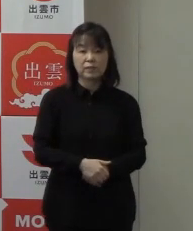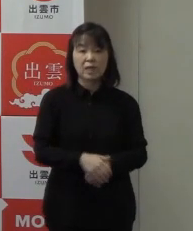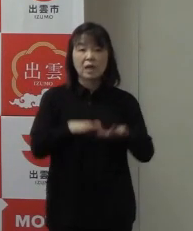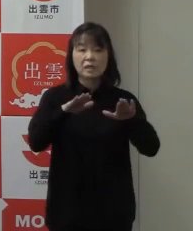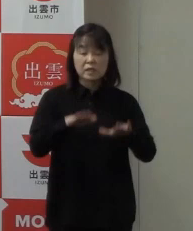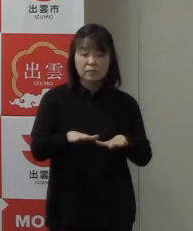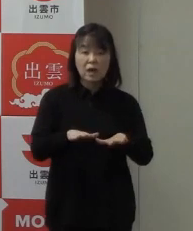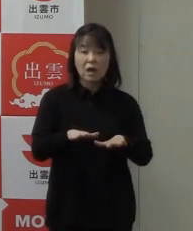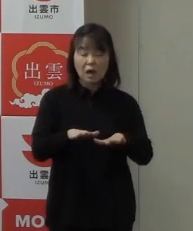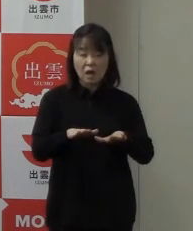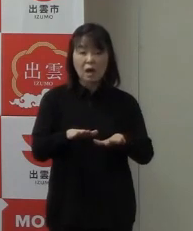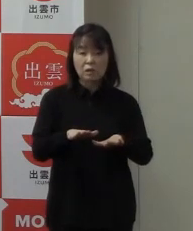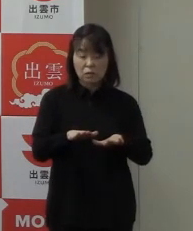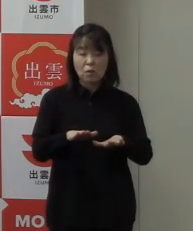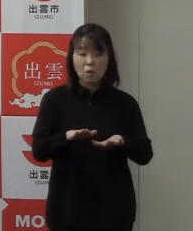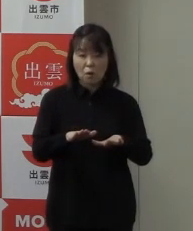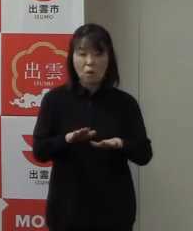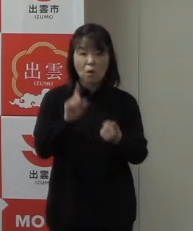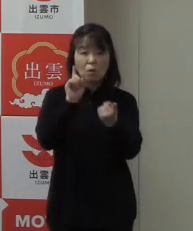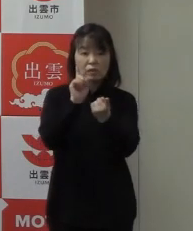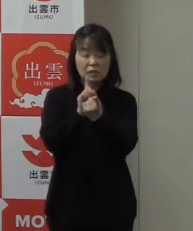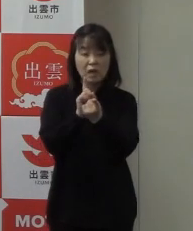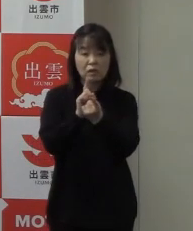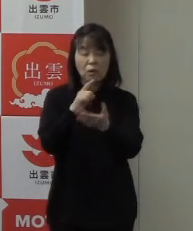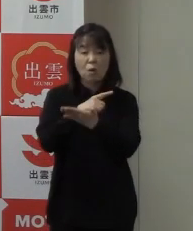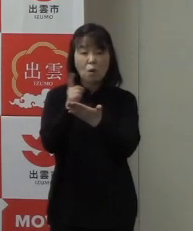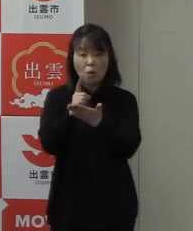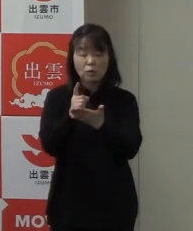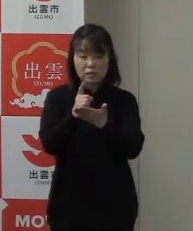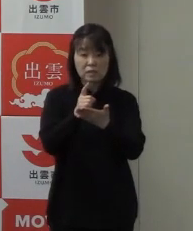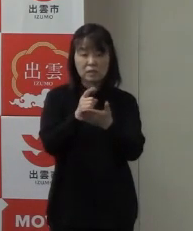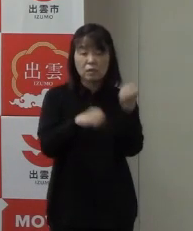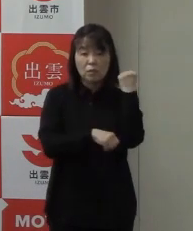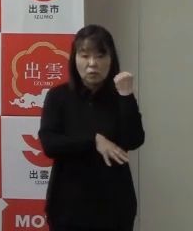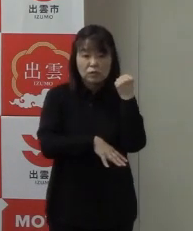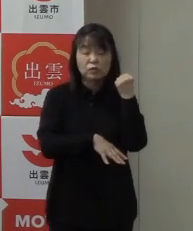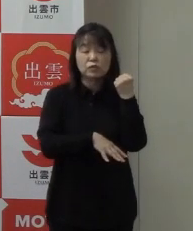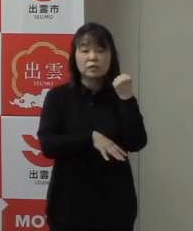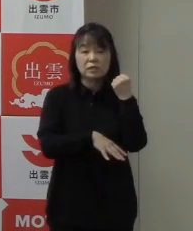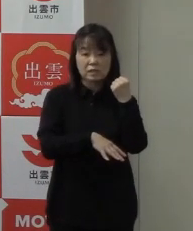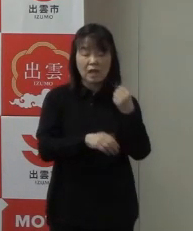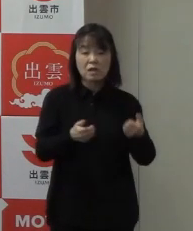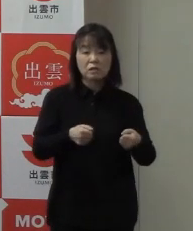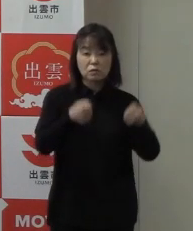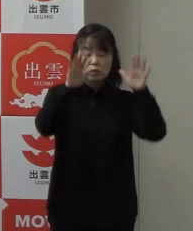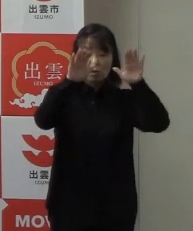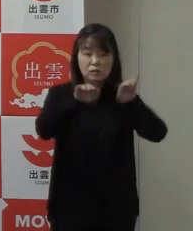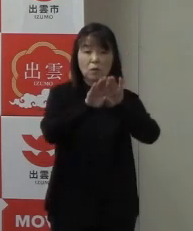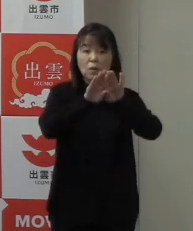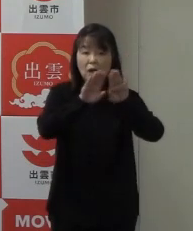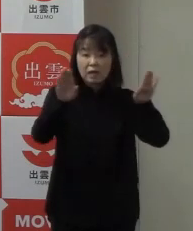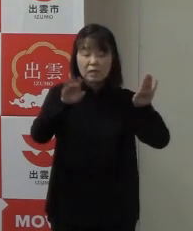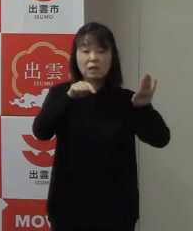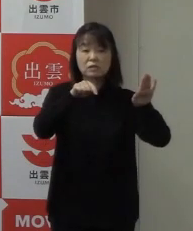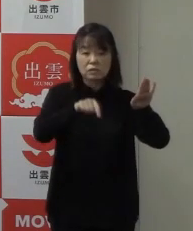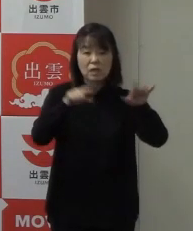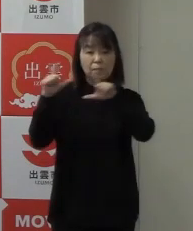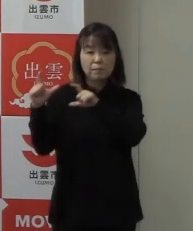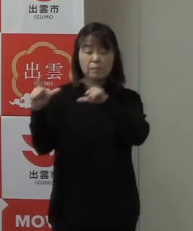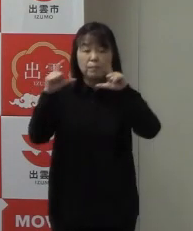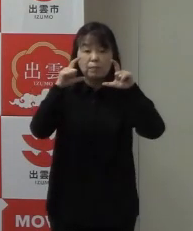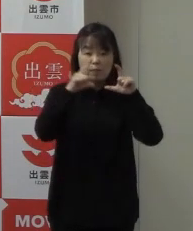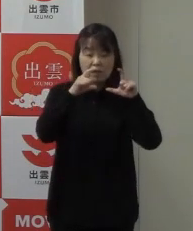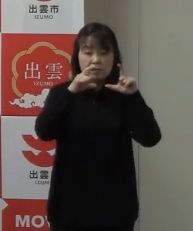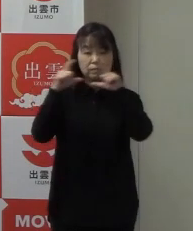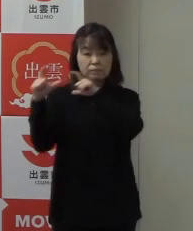在の対処方針に基づいた中での計画となっておる関係上ですね、まあマスクの着用